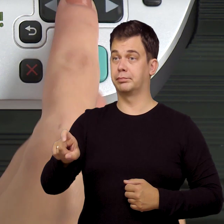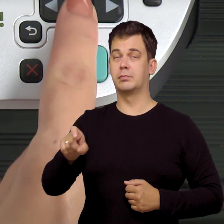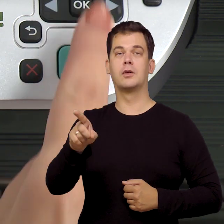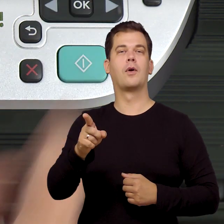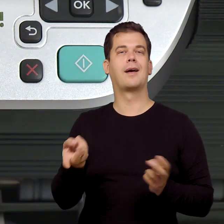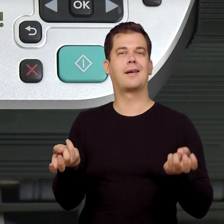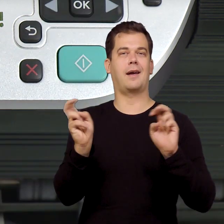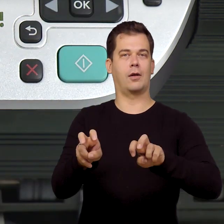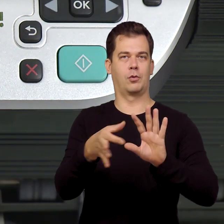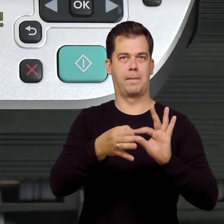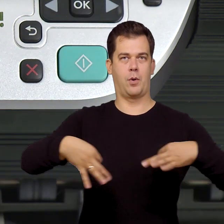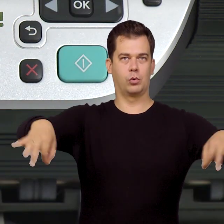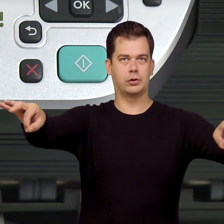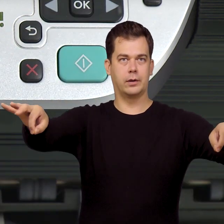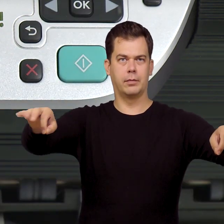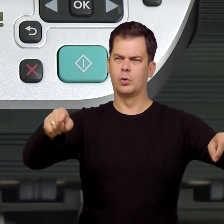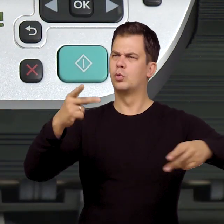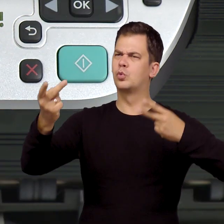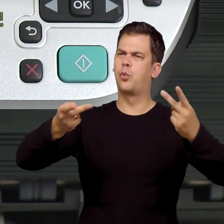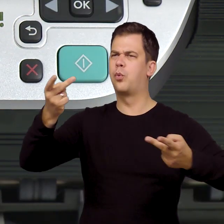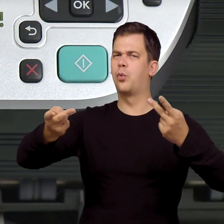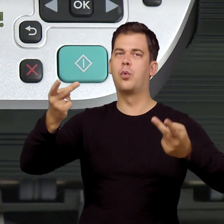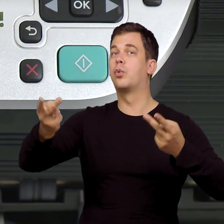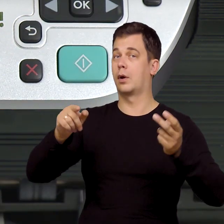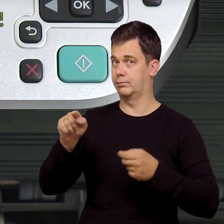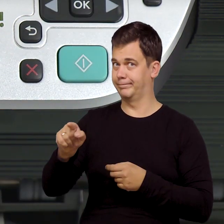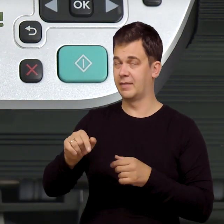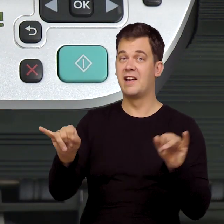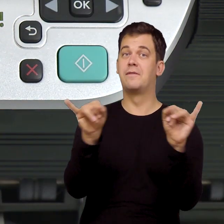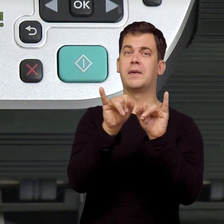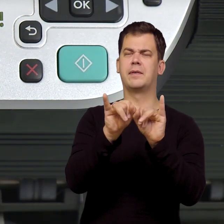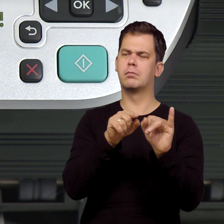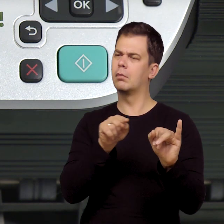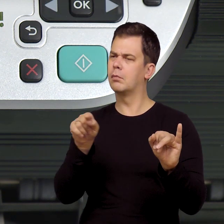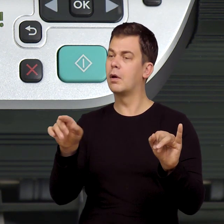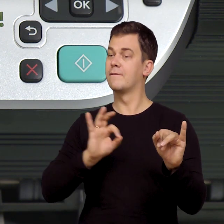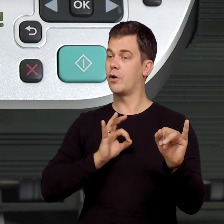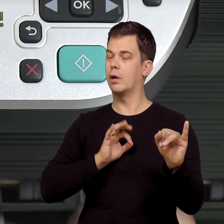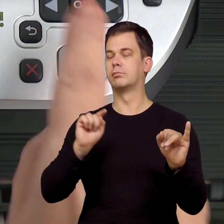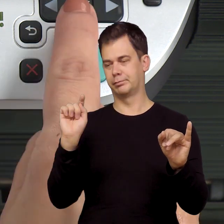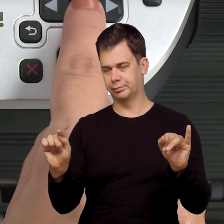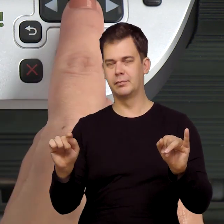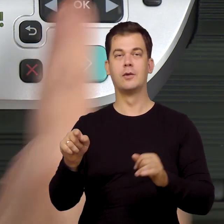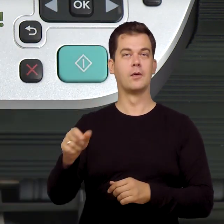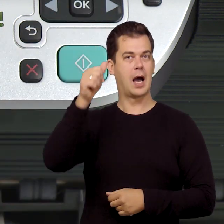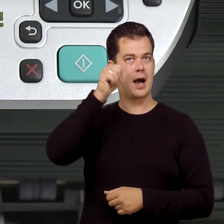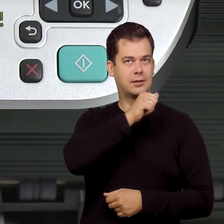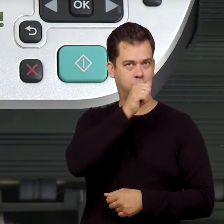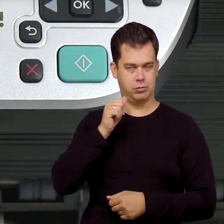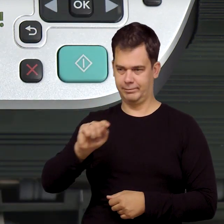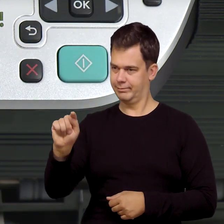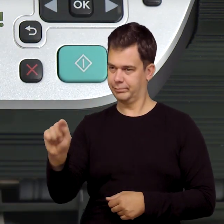i uruchamiamy kreator połączeń. Drukarka wyszuka sieci Wi-Fi. Wybieramy swoją sieć i wpisujemy